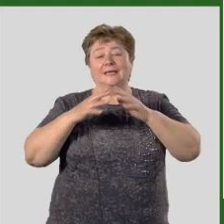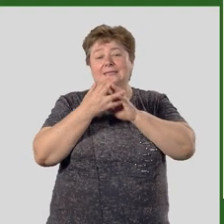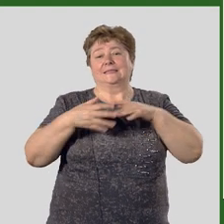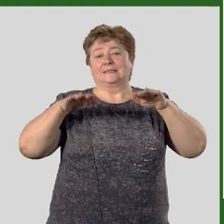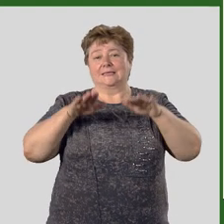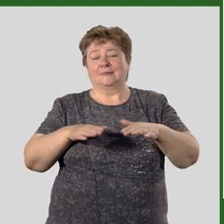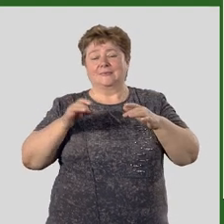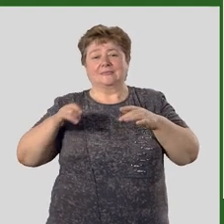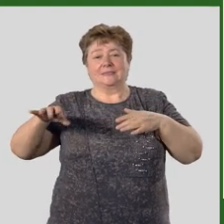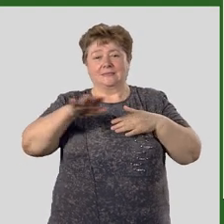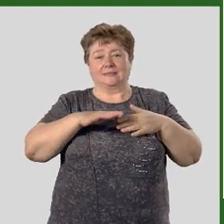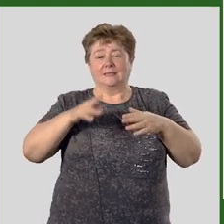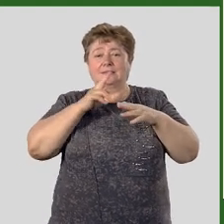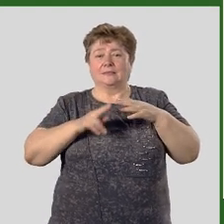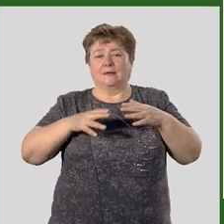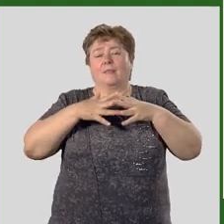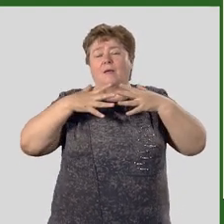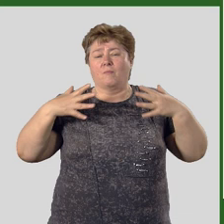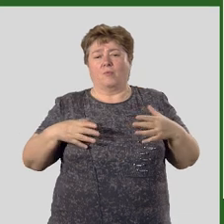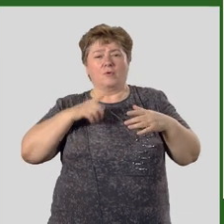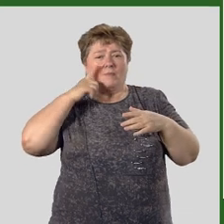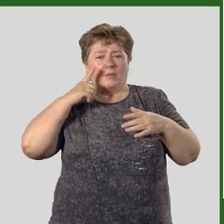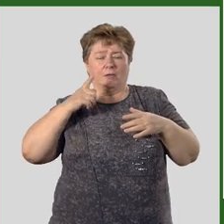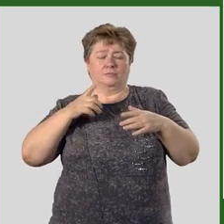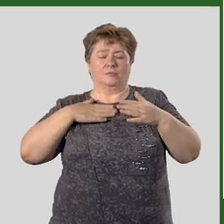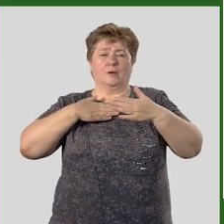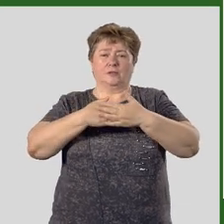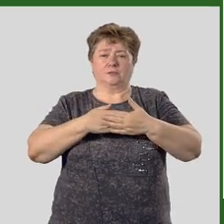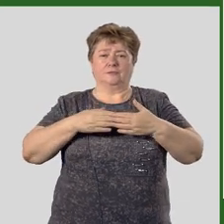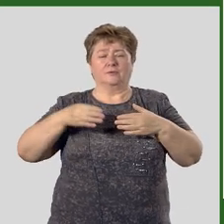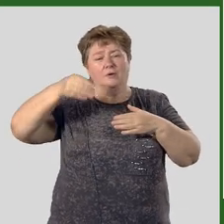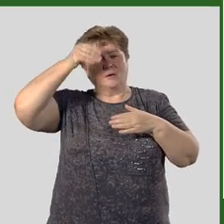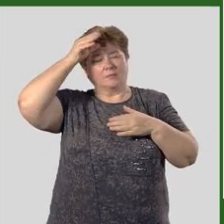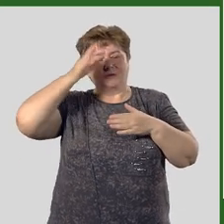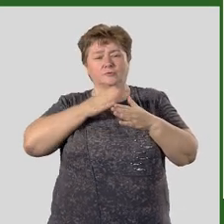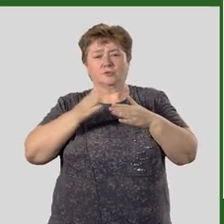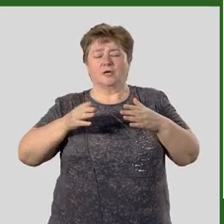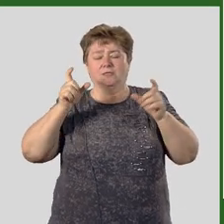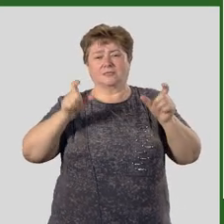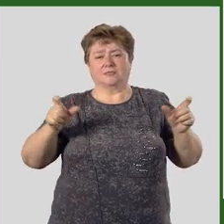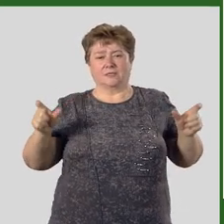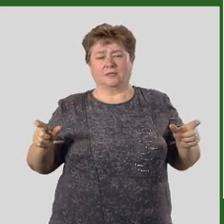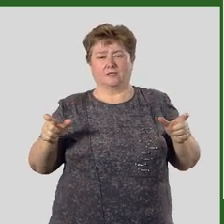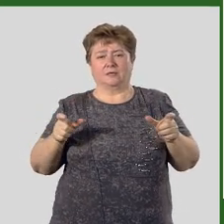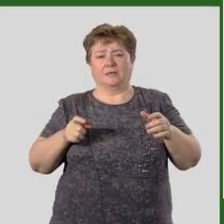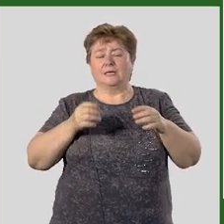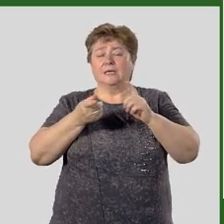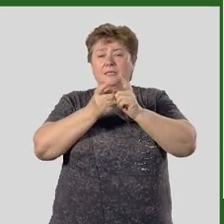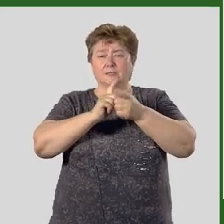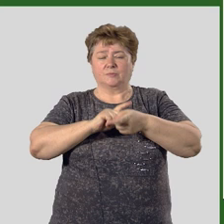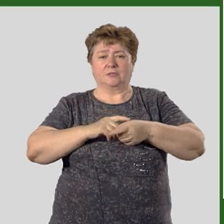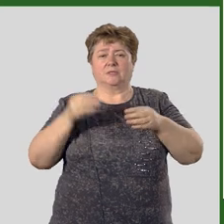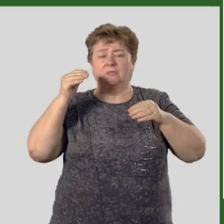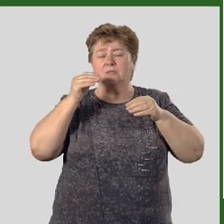Сельская местность республики теряет наиболее молодую, активную и образованную часть населения.